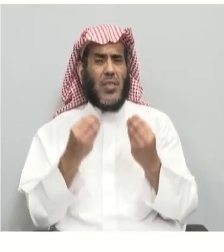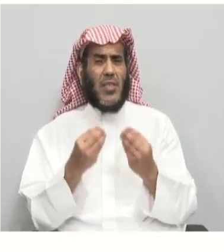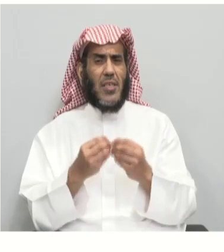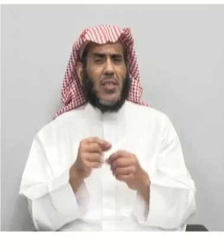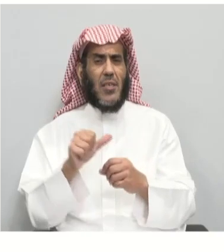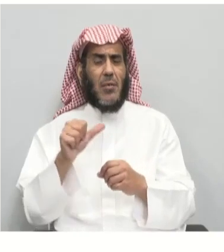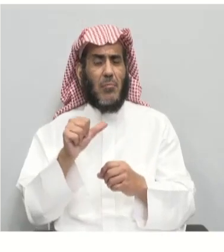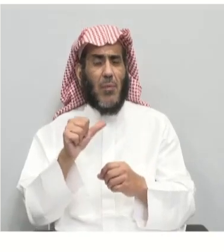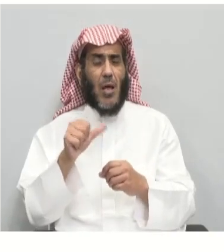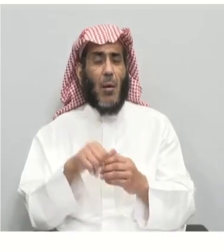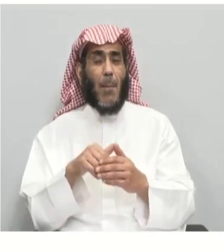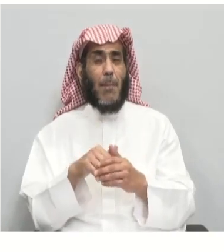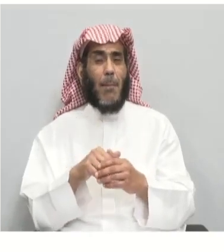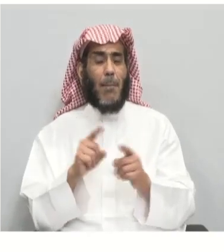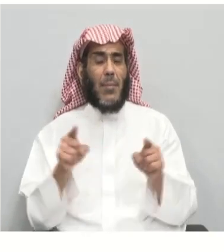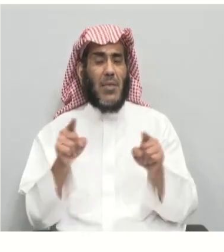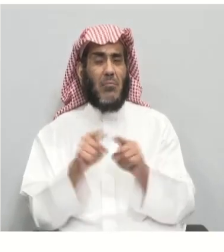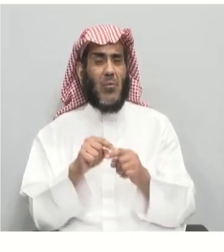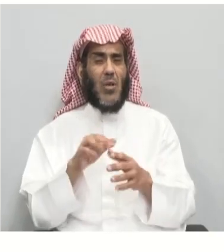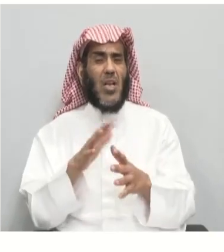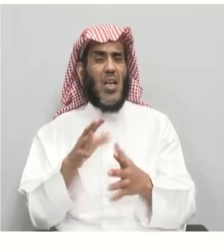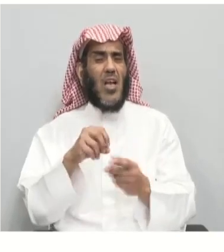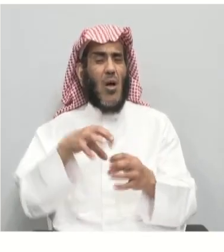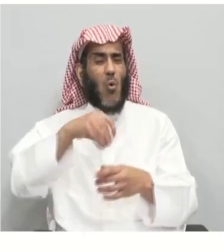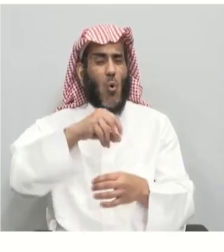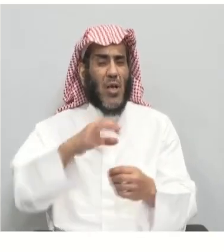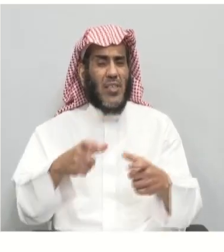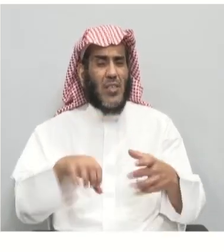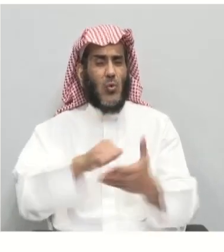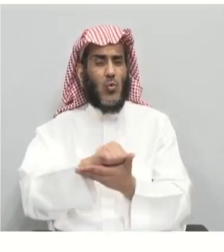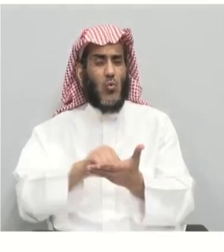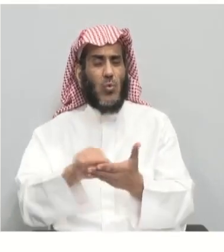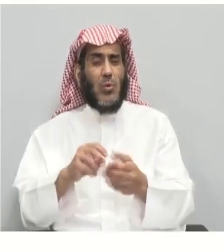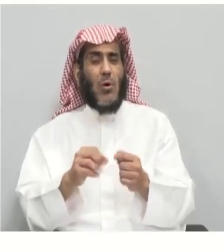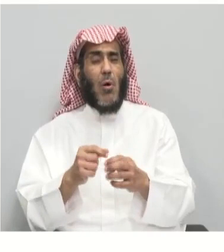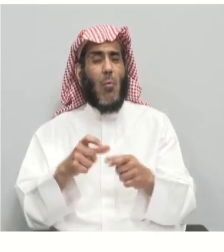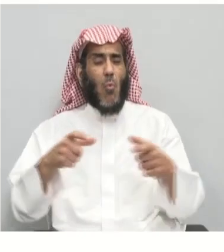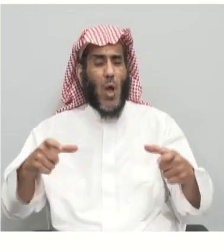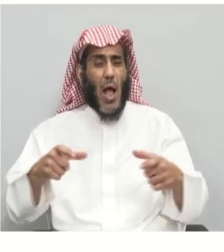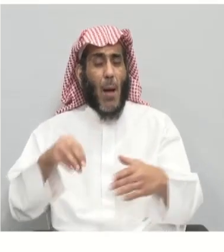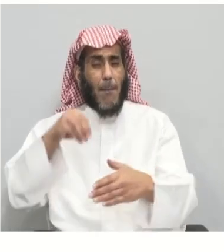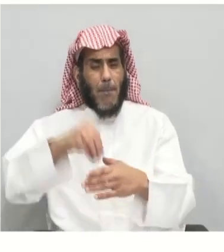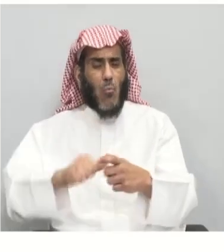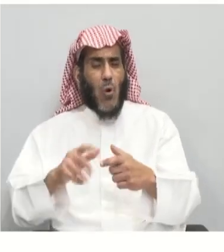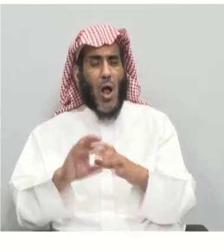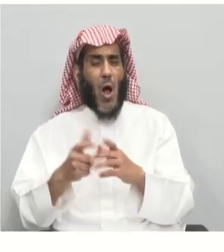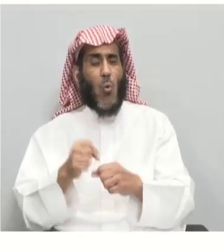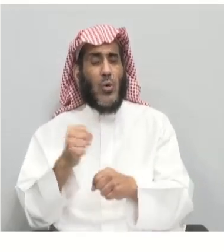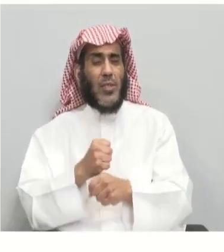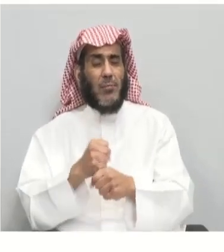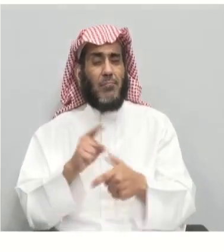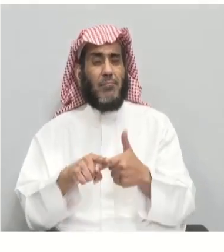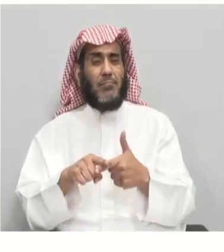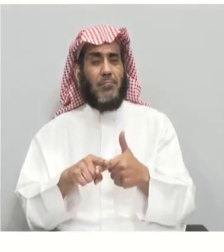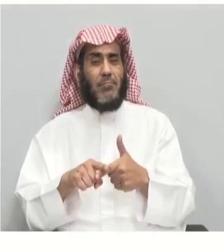استهلاك الماء بالنسبه لغسل الصحون باستخدام وعاء مملوء بالماء او استخدام